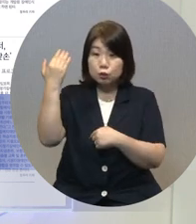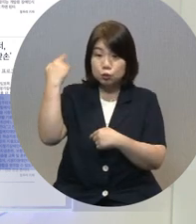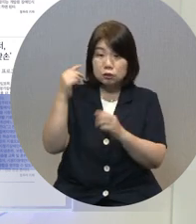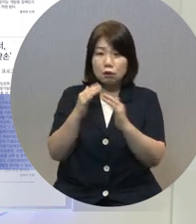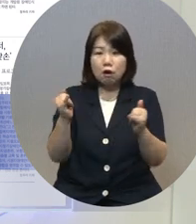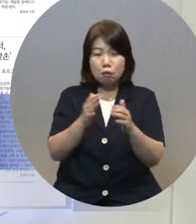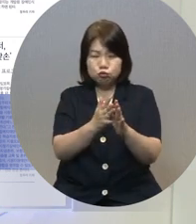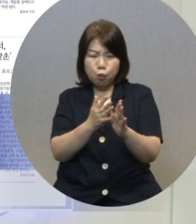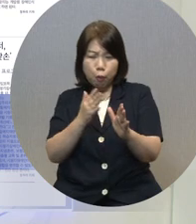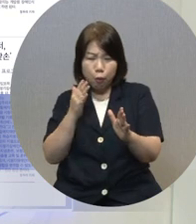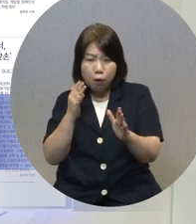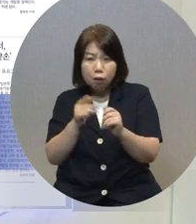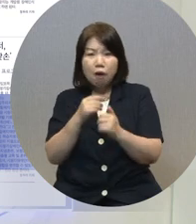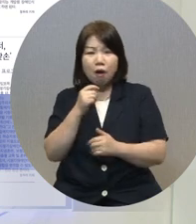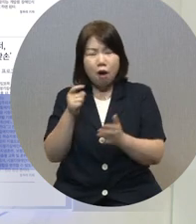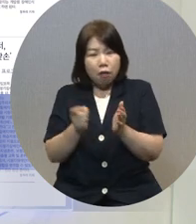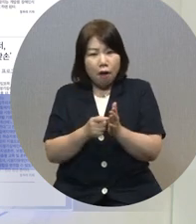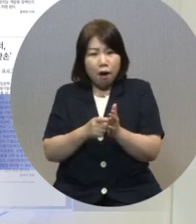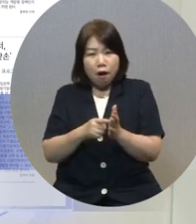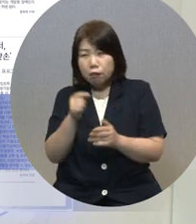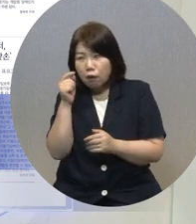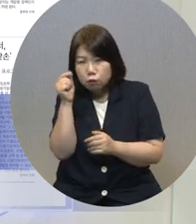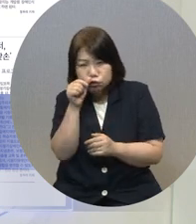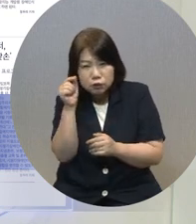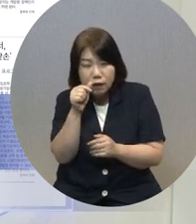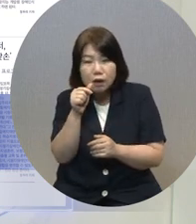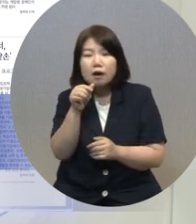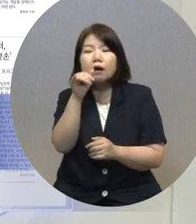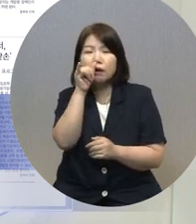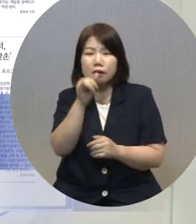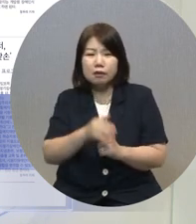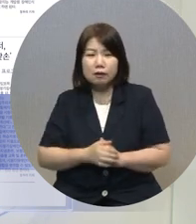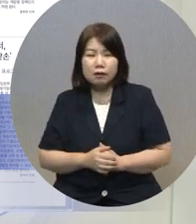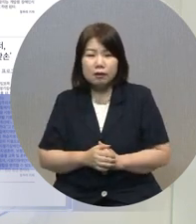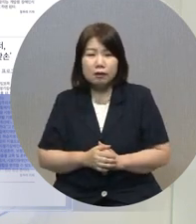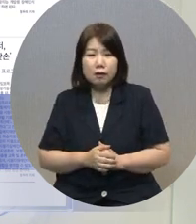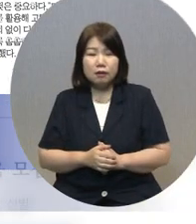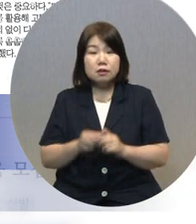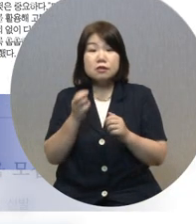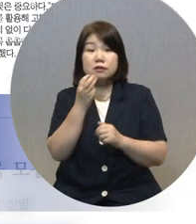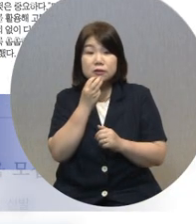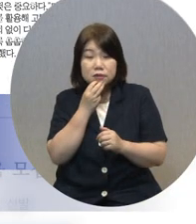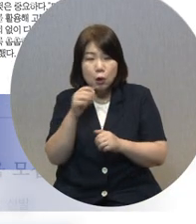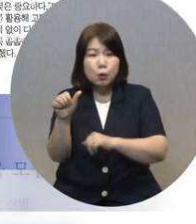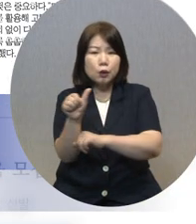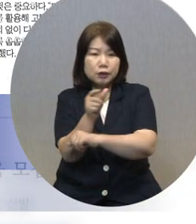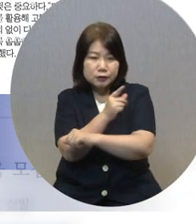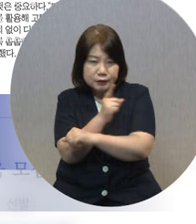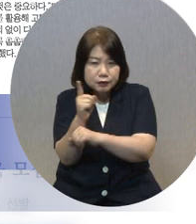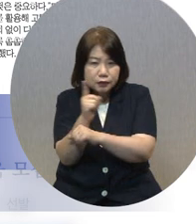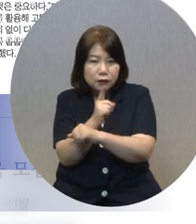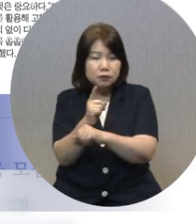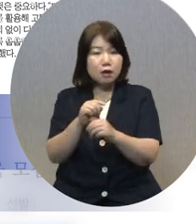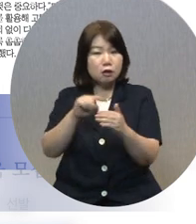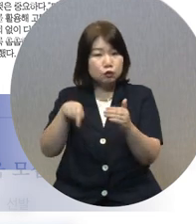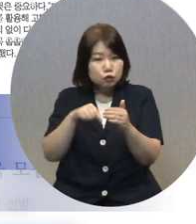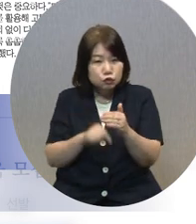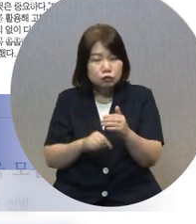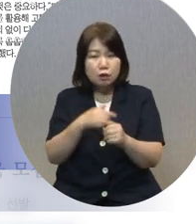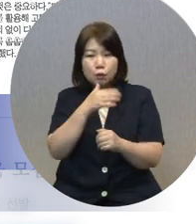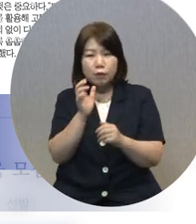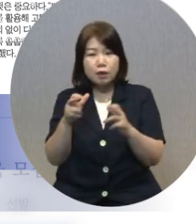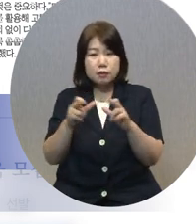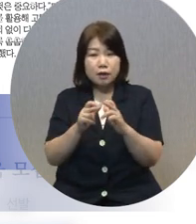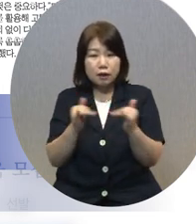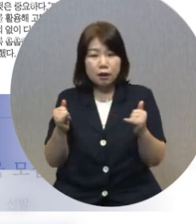어려움보다는 뒷사람의 눈치가 보여서 지적한 것으로 나타났습니다 서울 디지털 재단이 서울 시민 중